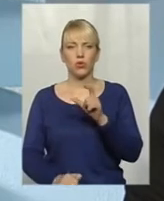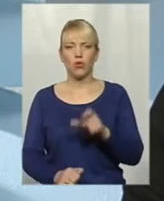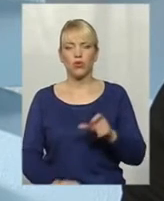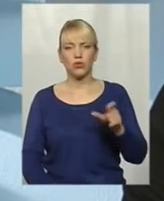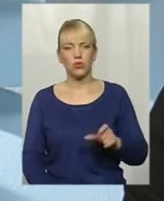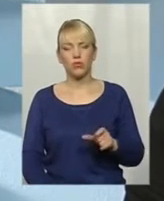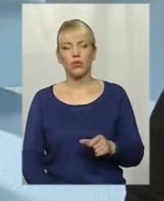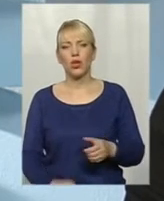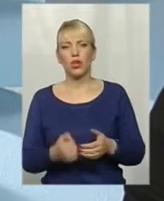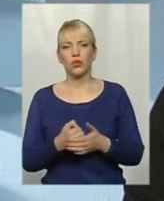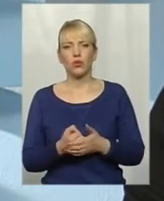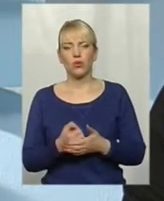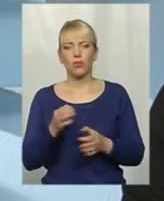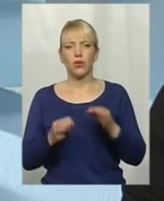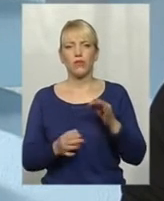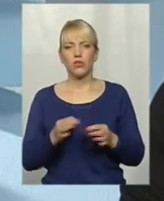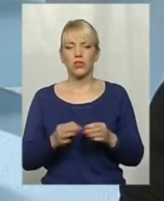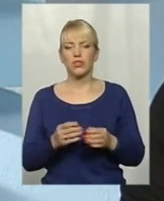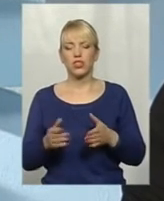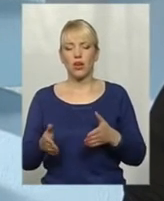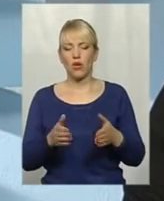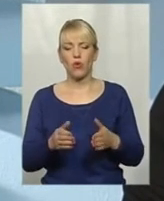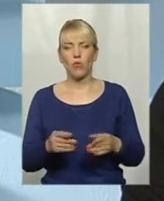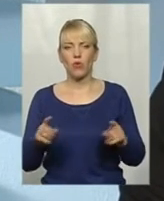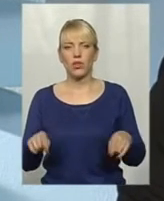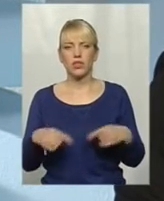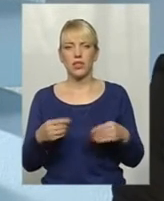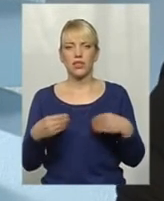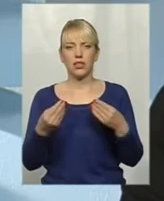до правосуддя шляхом організації надання правової